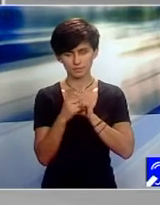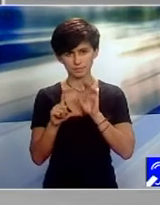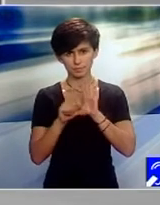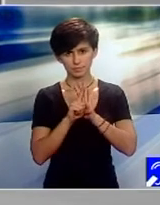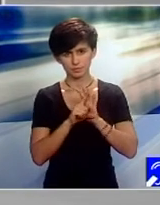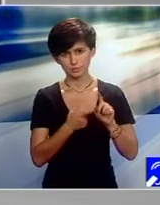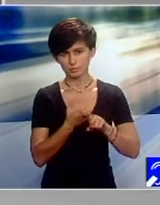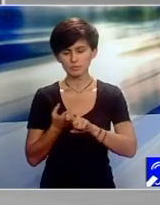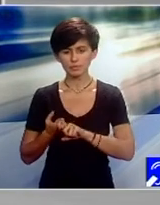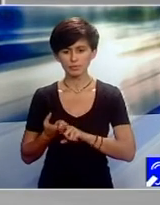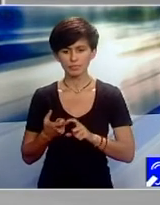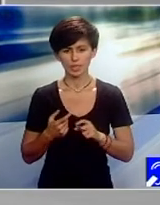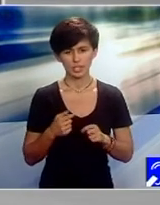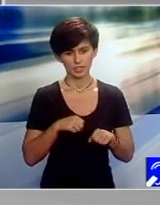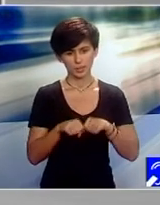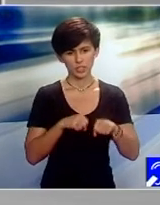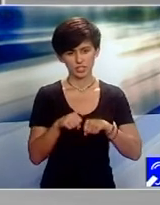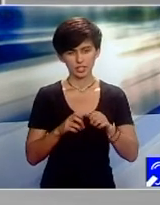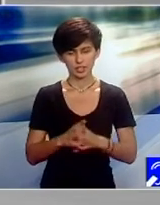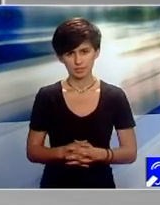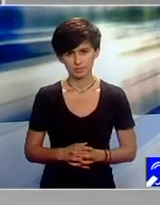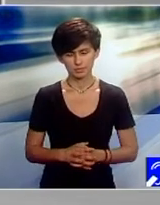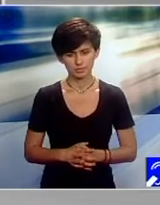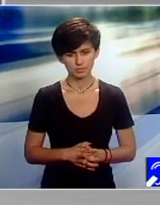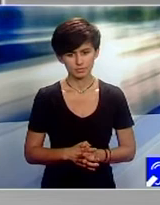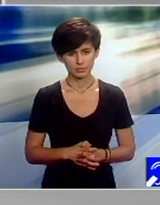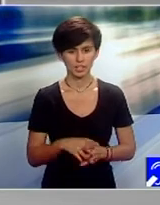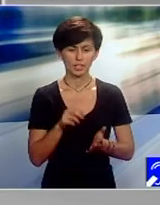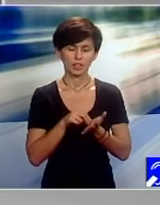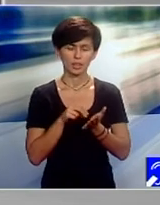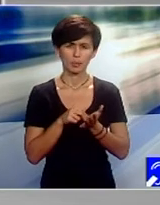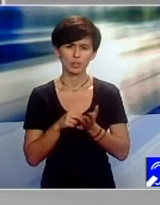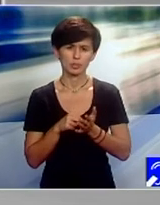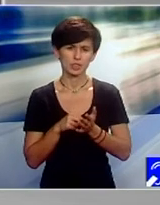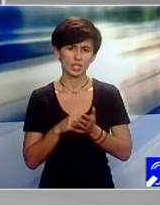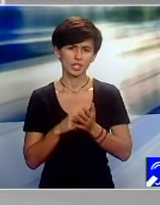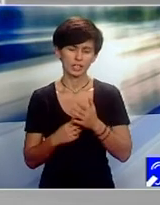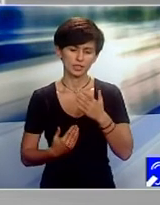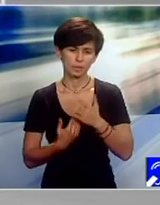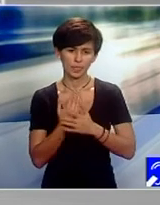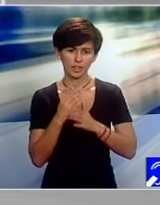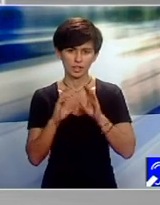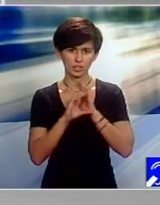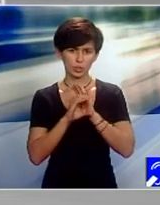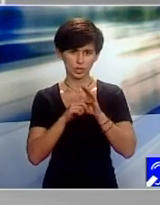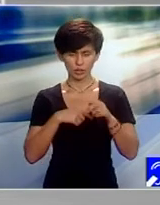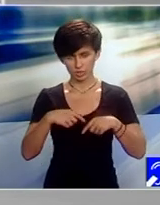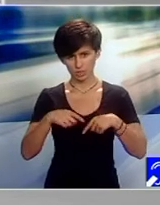legislative legate de bicicletă. Propunerile de nou cod rutier, de modificarea codului